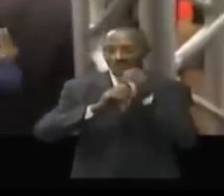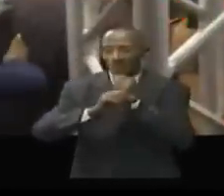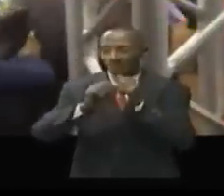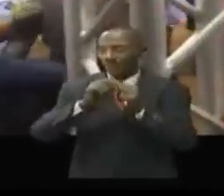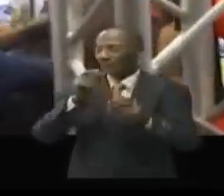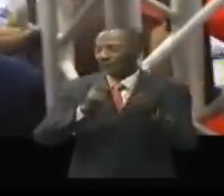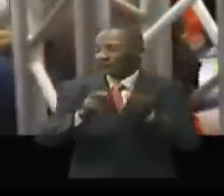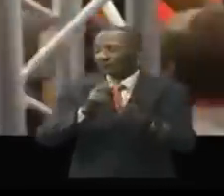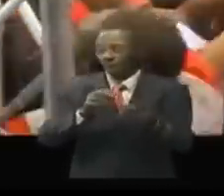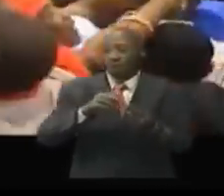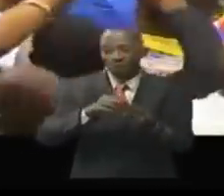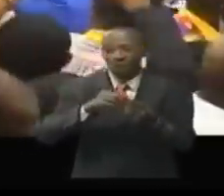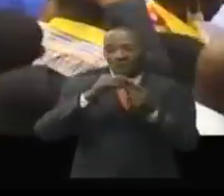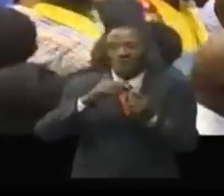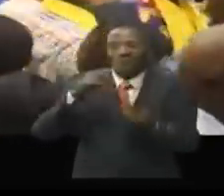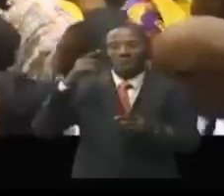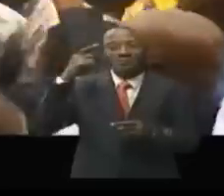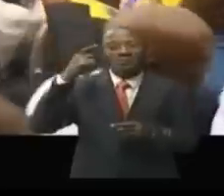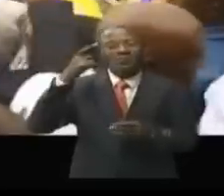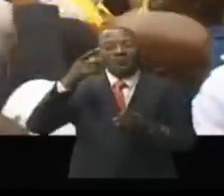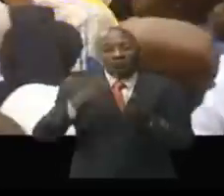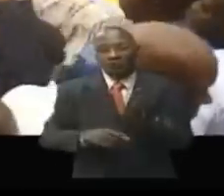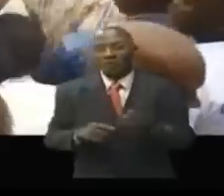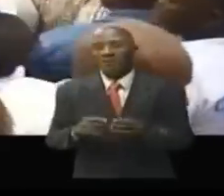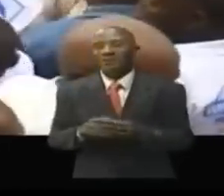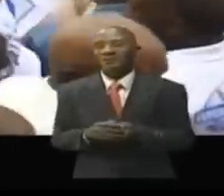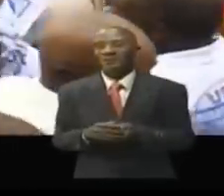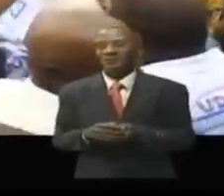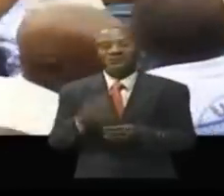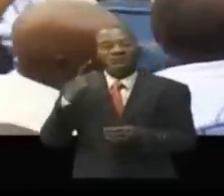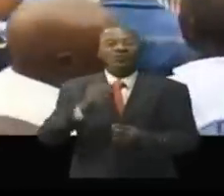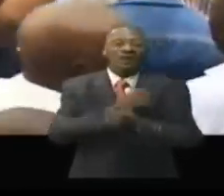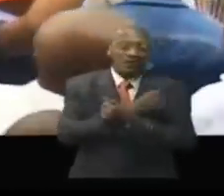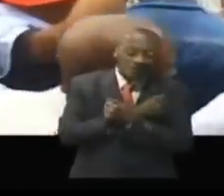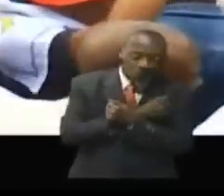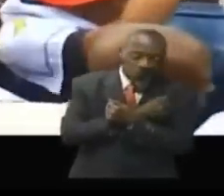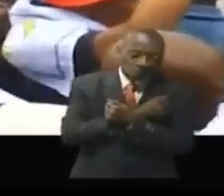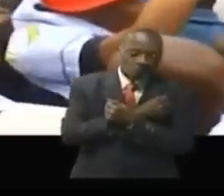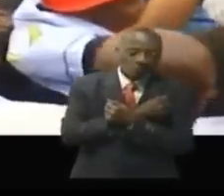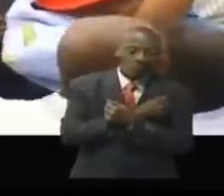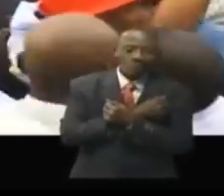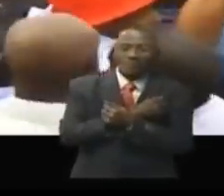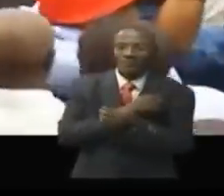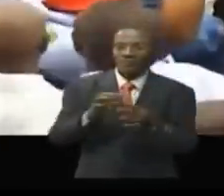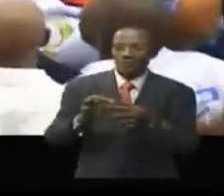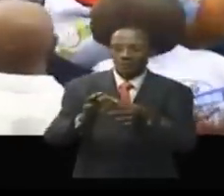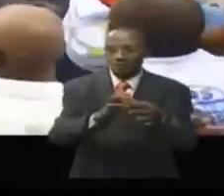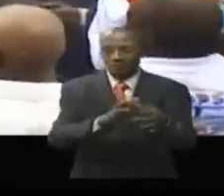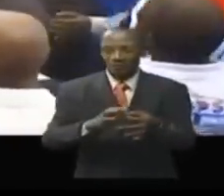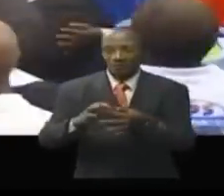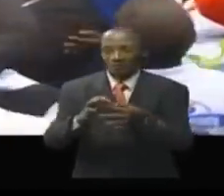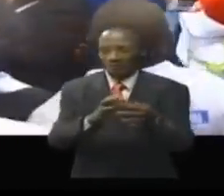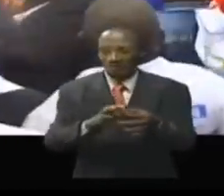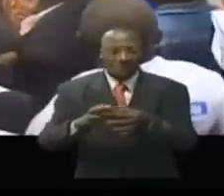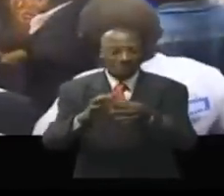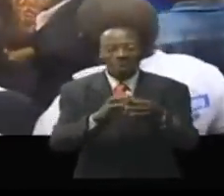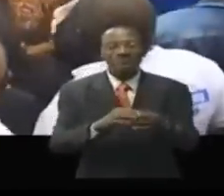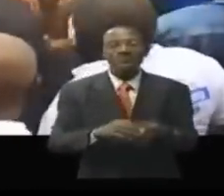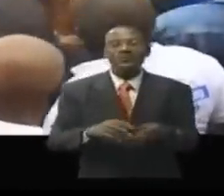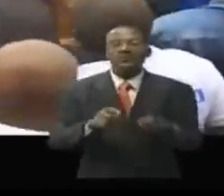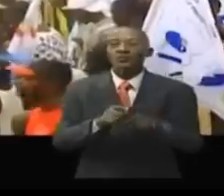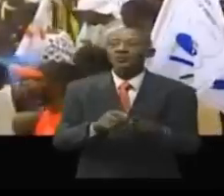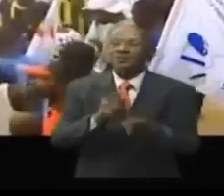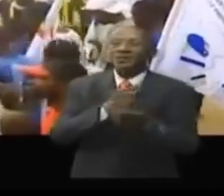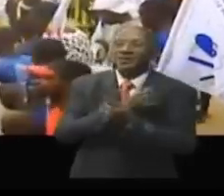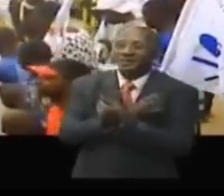motorisée jusqu'au terrain de la maison communale des Maluku, où une foule en liesse les attendait impatiemment pour un meeting avec la base. Sur le